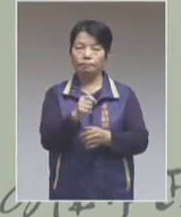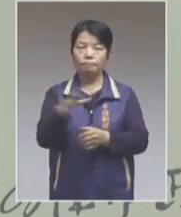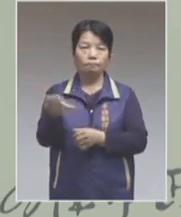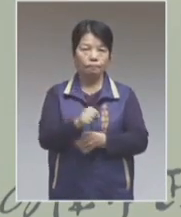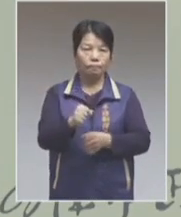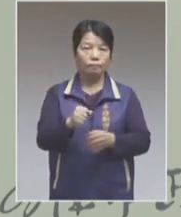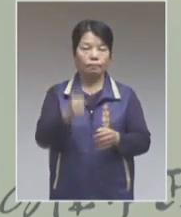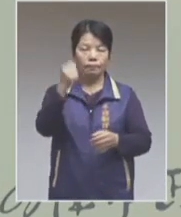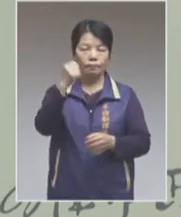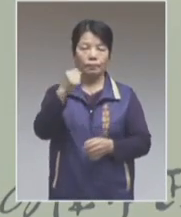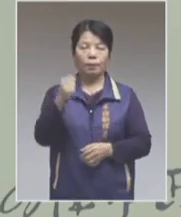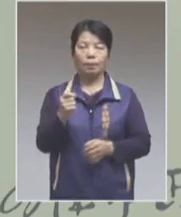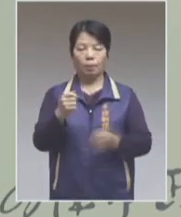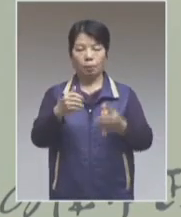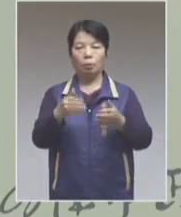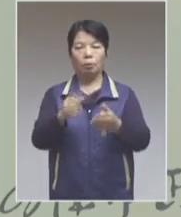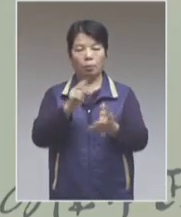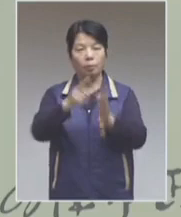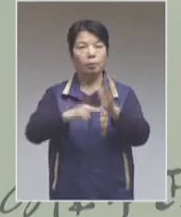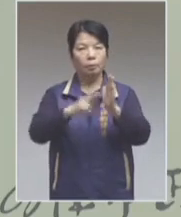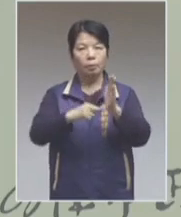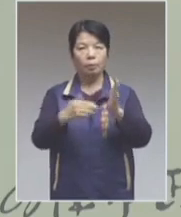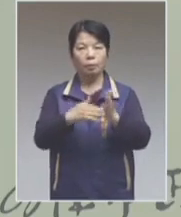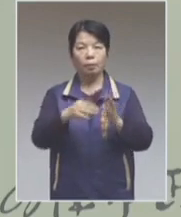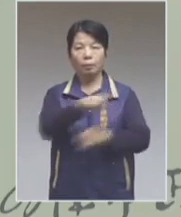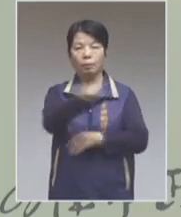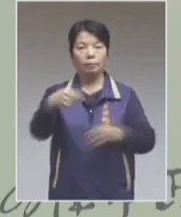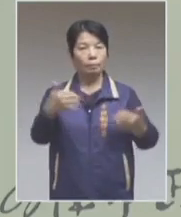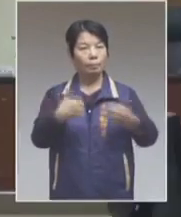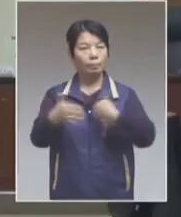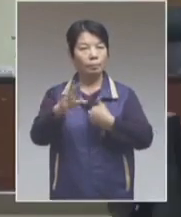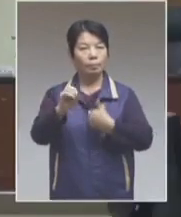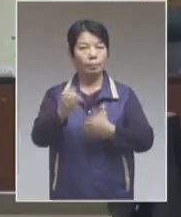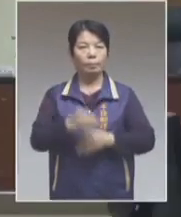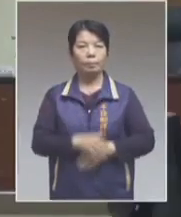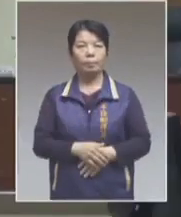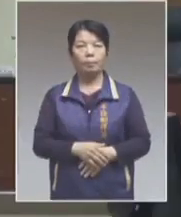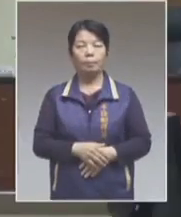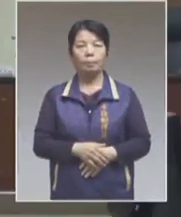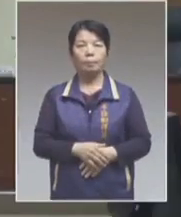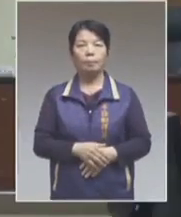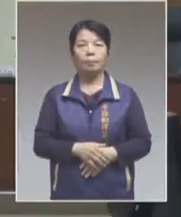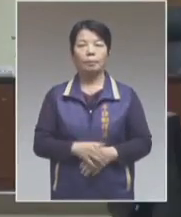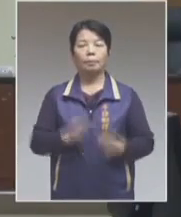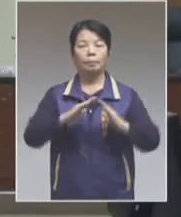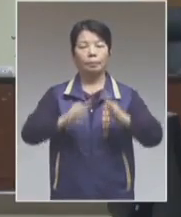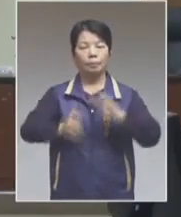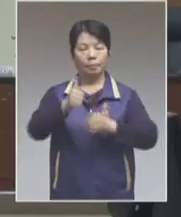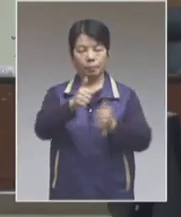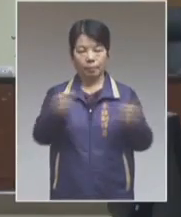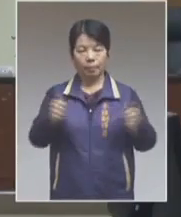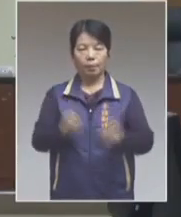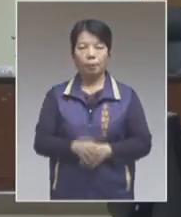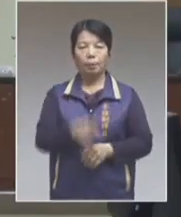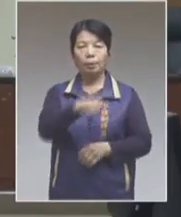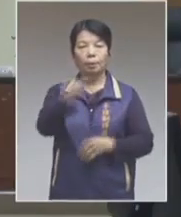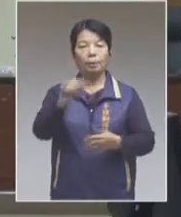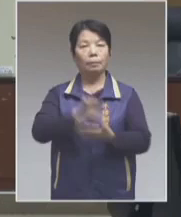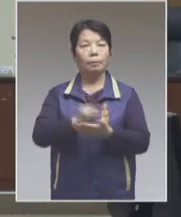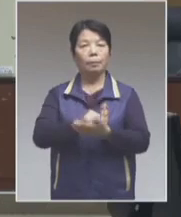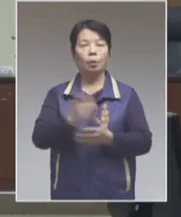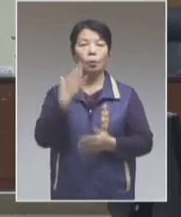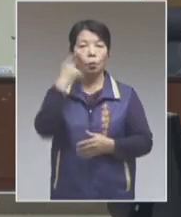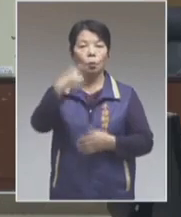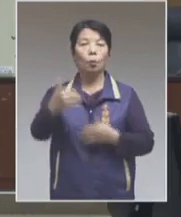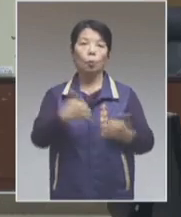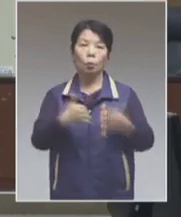这里跟大家做说明。好，不晓得各位有什么问题吗？ 好，谢谢市长。那请在场的各位媒体朋友，如果